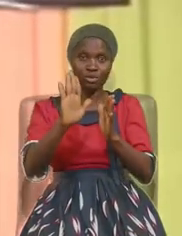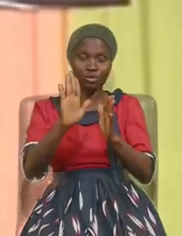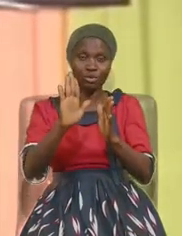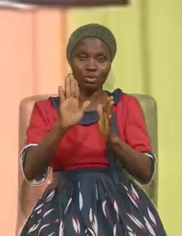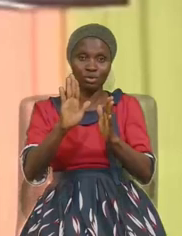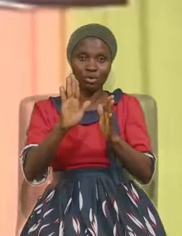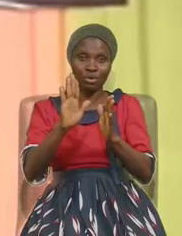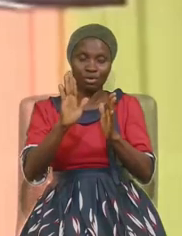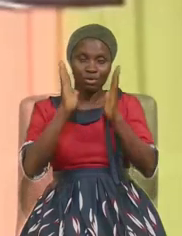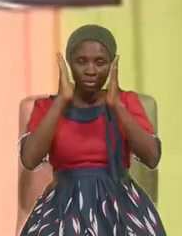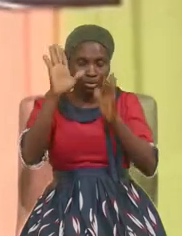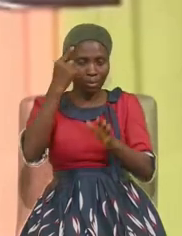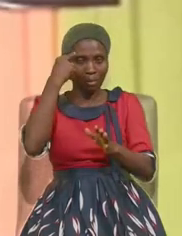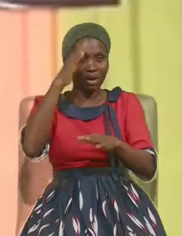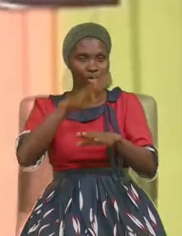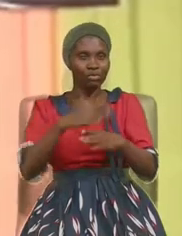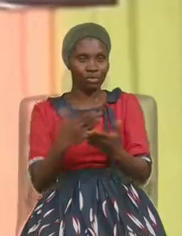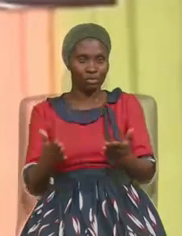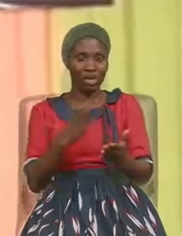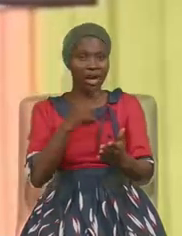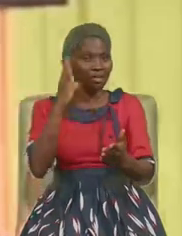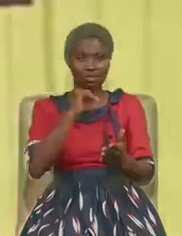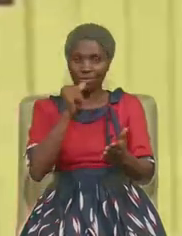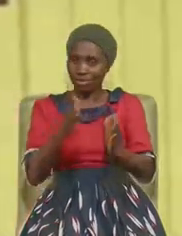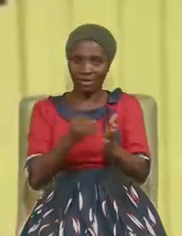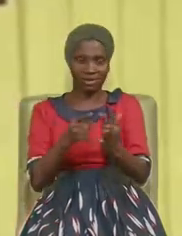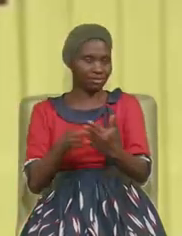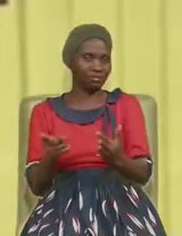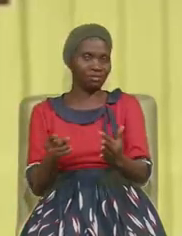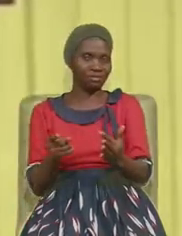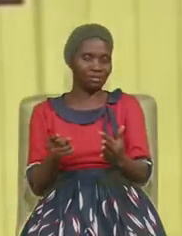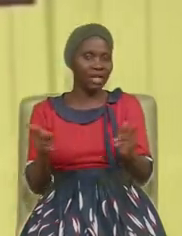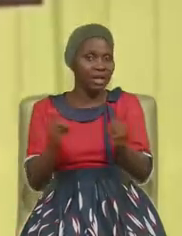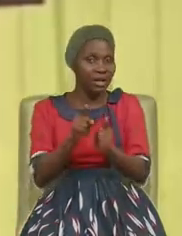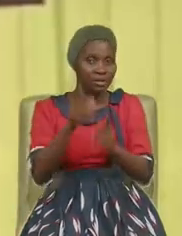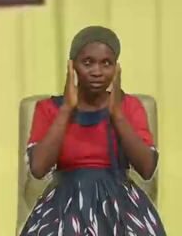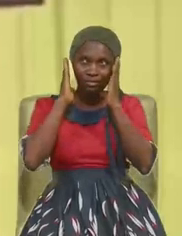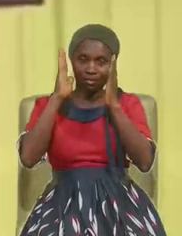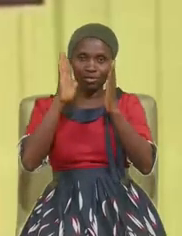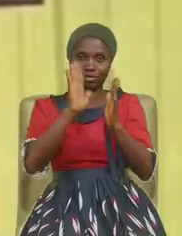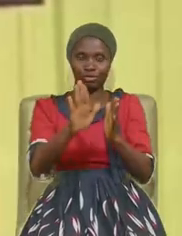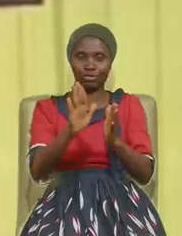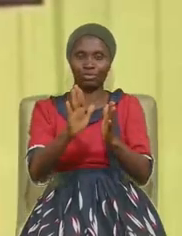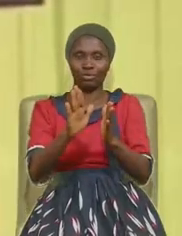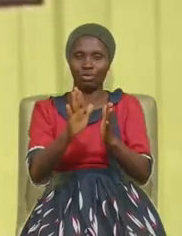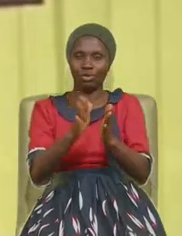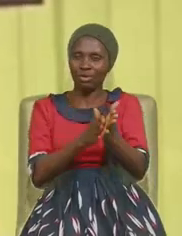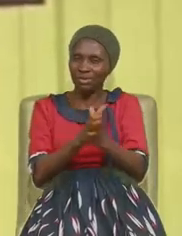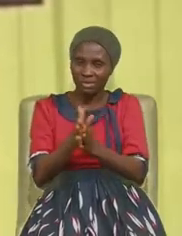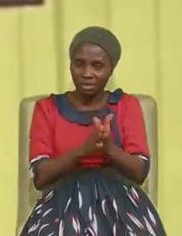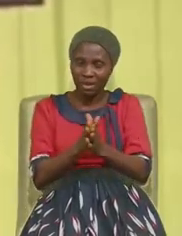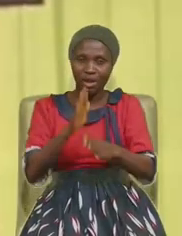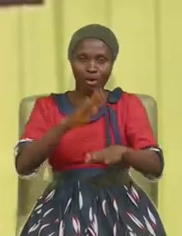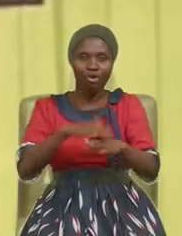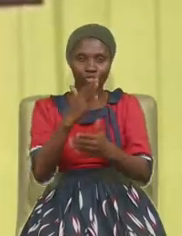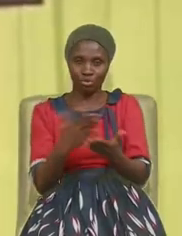vous ne laissez pas passer. Quand vous focalisez votre aspiration sur quelque chose et vous ne